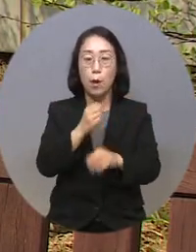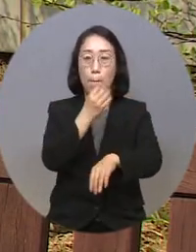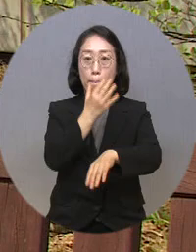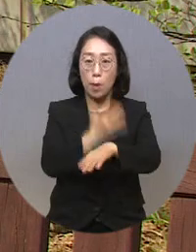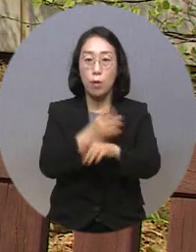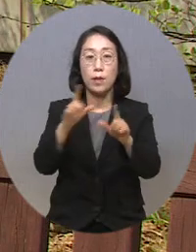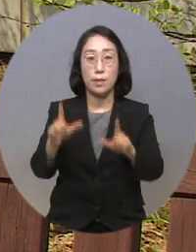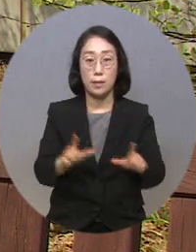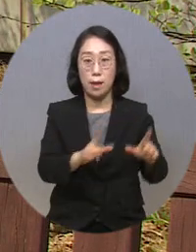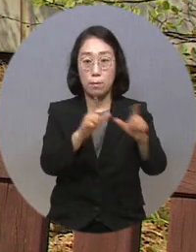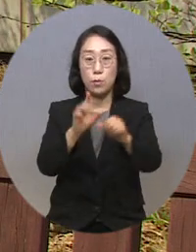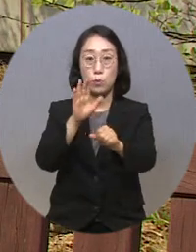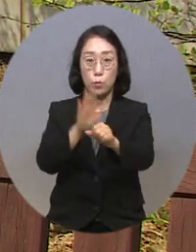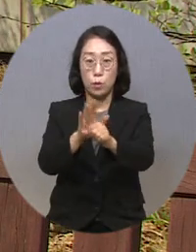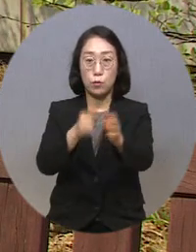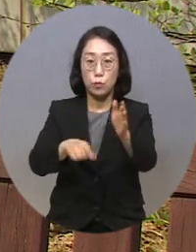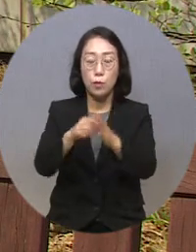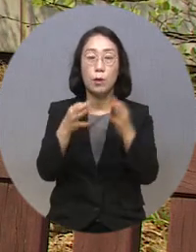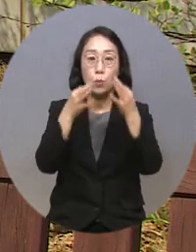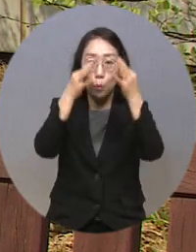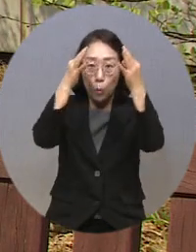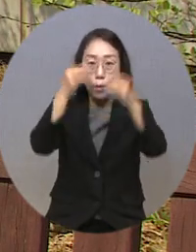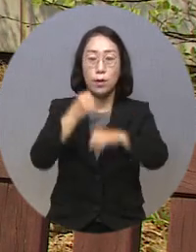이끌어 나갈 수 있도록 힘쓰겠습니다.